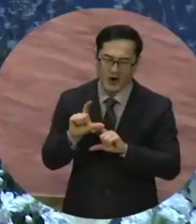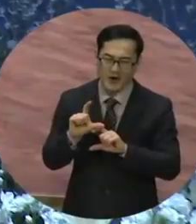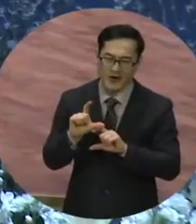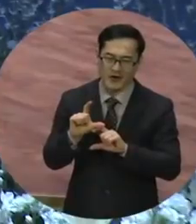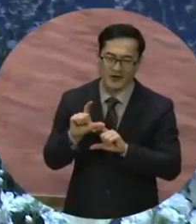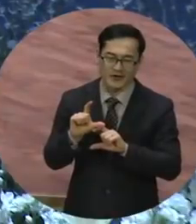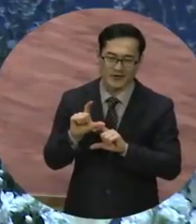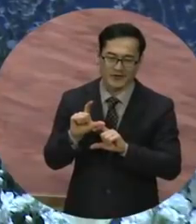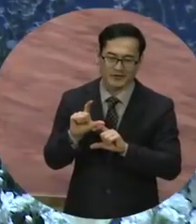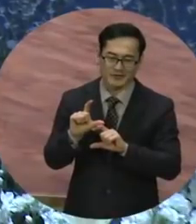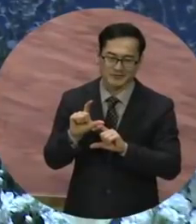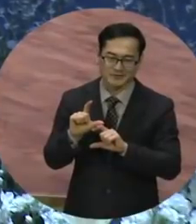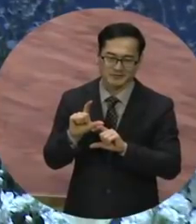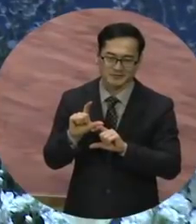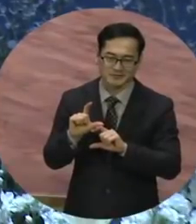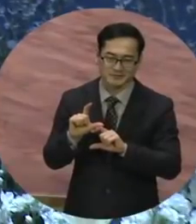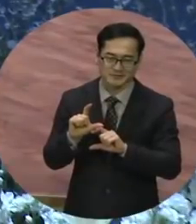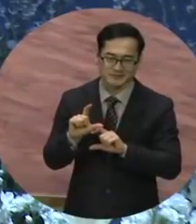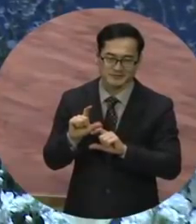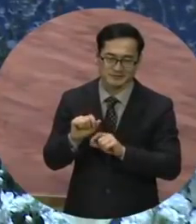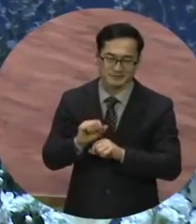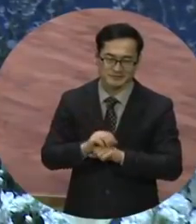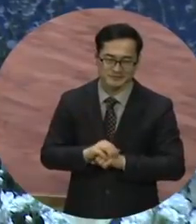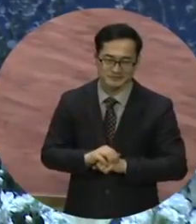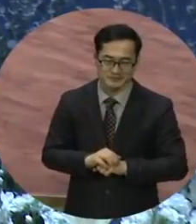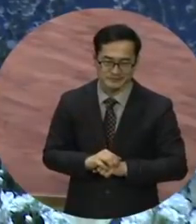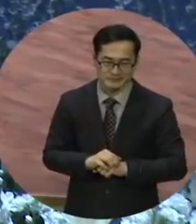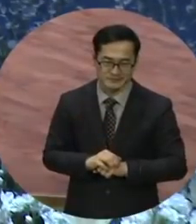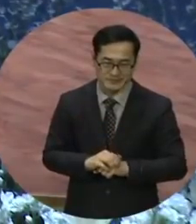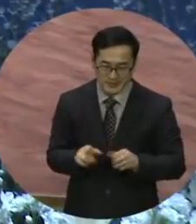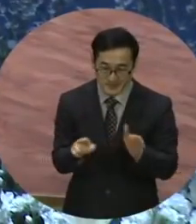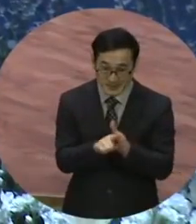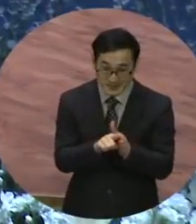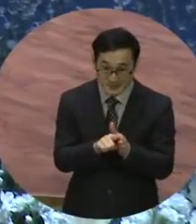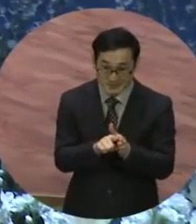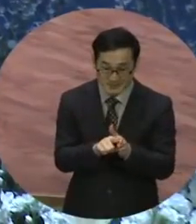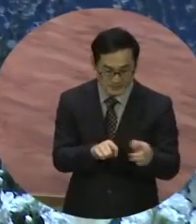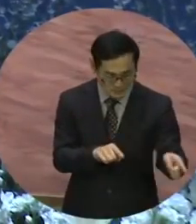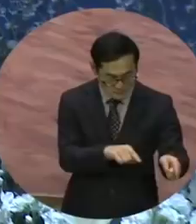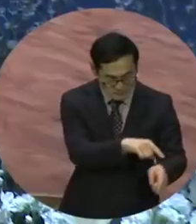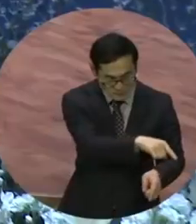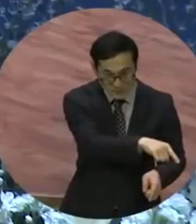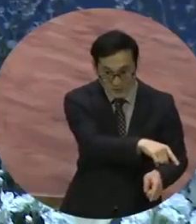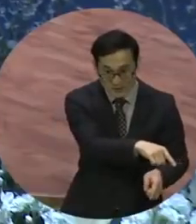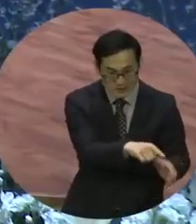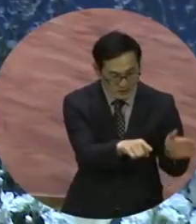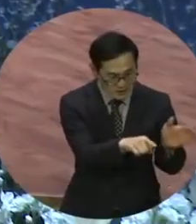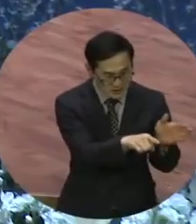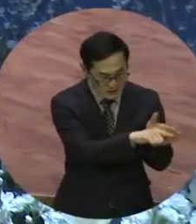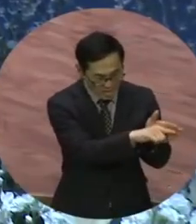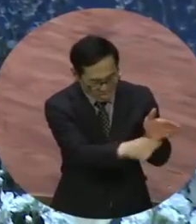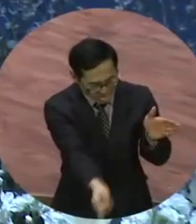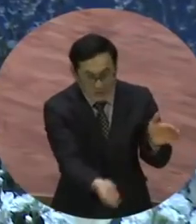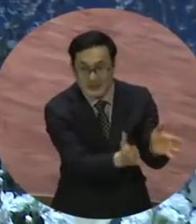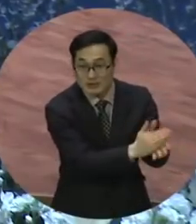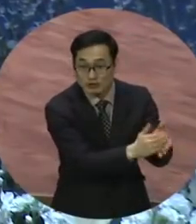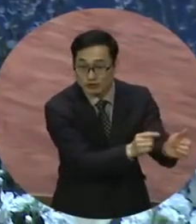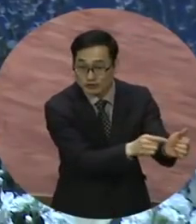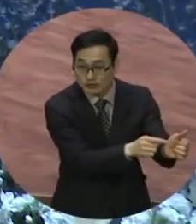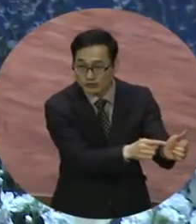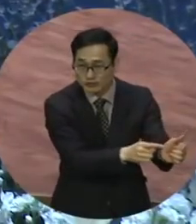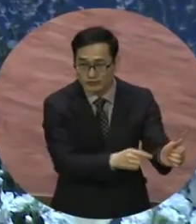만나주면 잃었던 신앙을 회복할 친구가 있는데, 한 번 더 만나기만